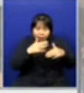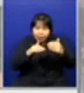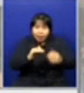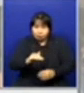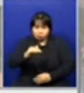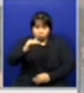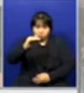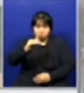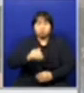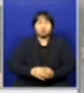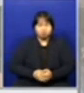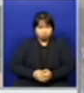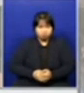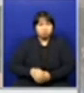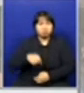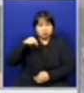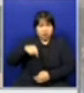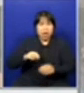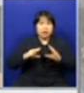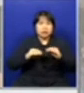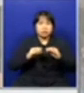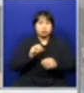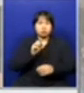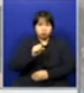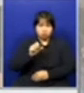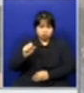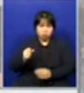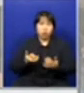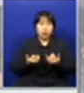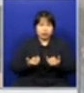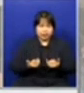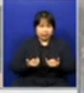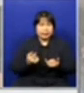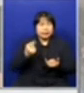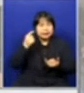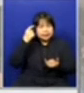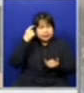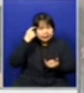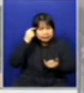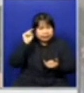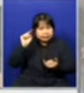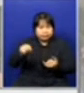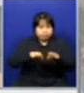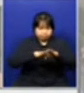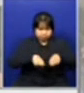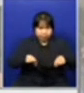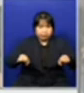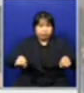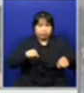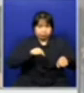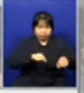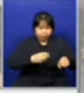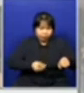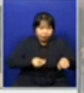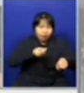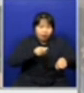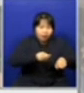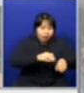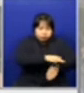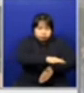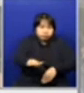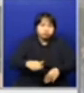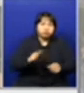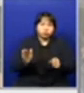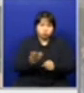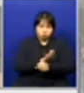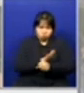แห่งนี้ยินขอกราบเรียนว่าคำนึงถึงเขาเหล่านั้นเถอะค่ะให้เด็กทั่วหน้าอย่าให้เข